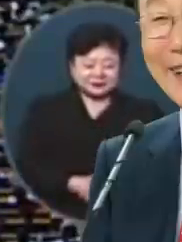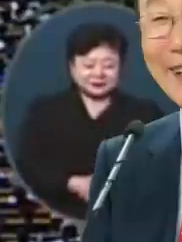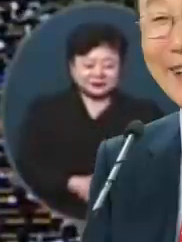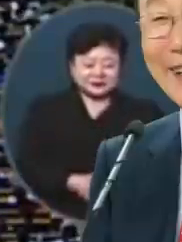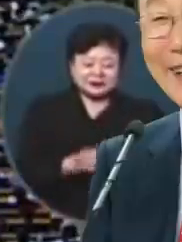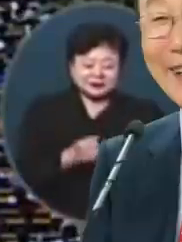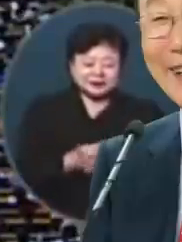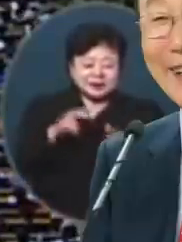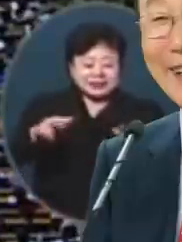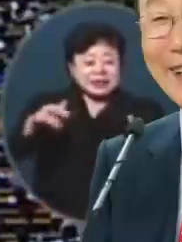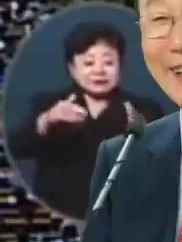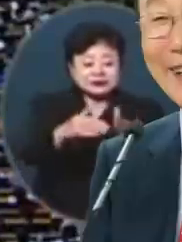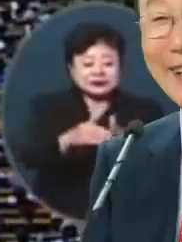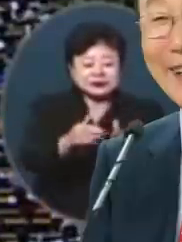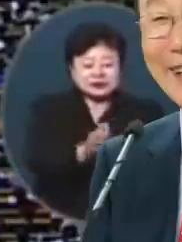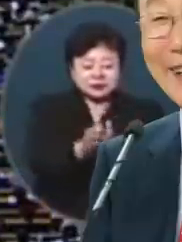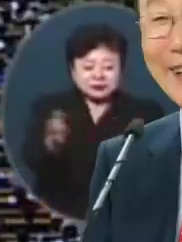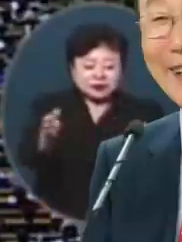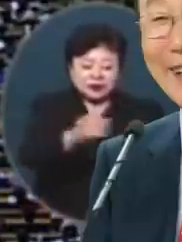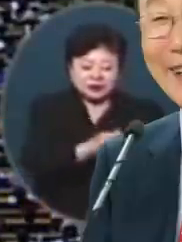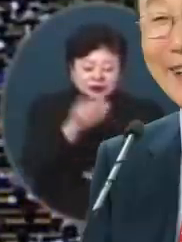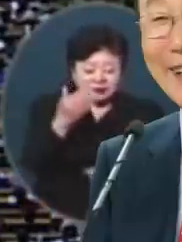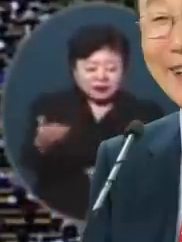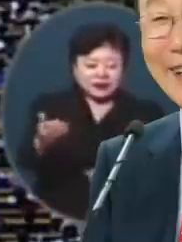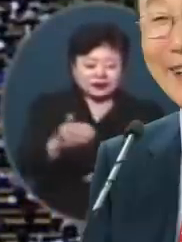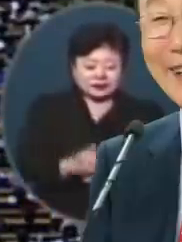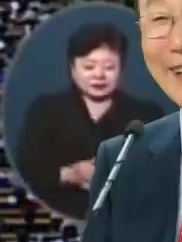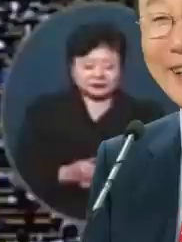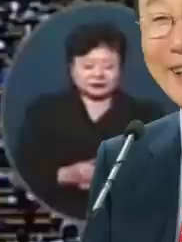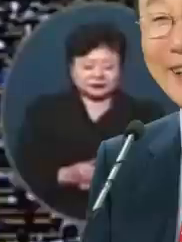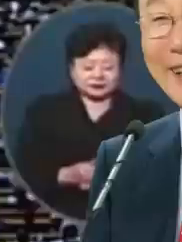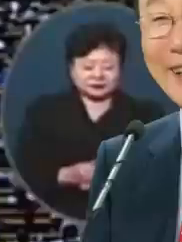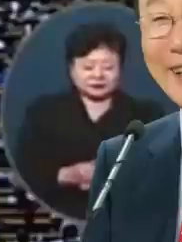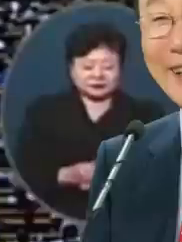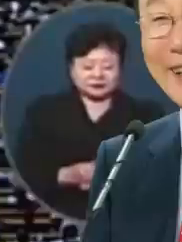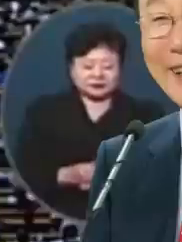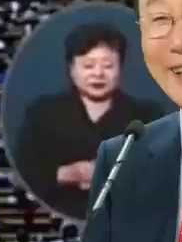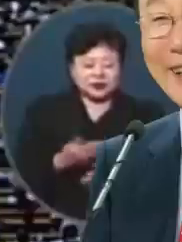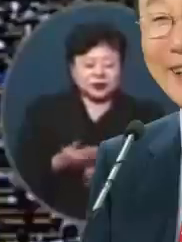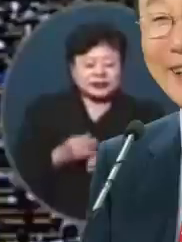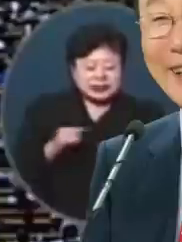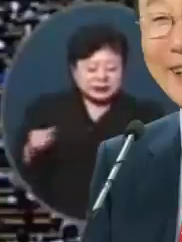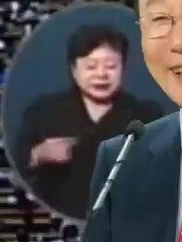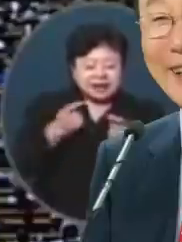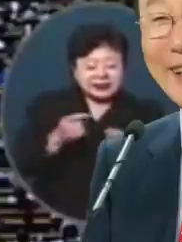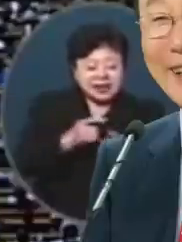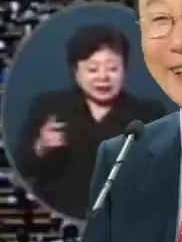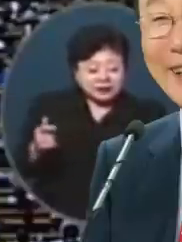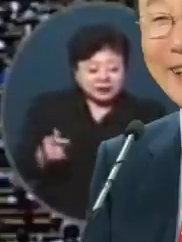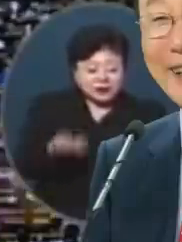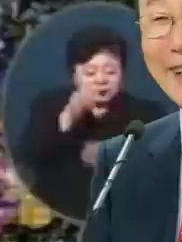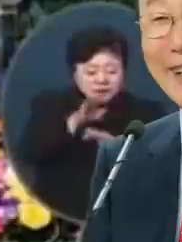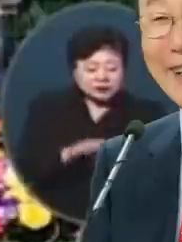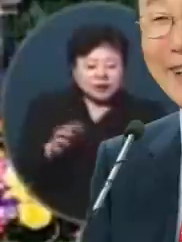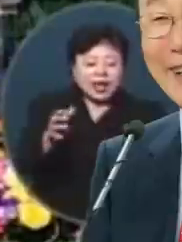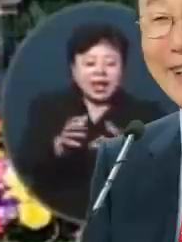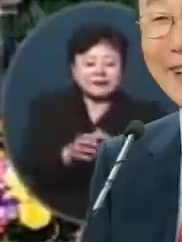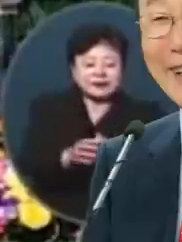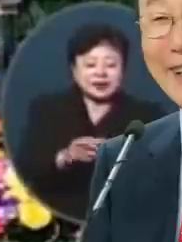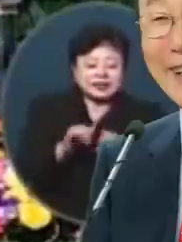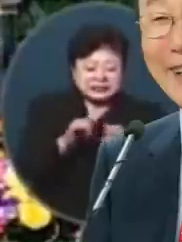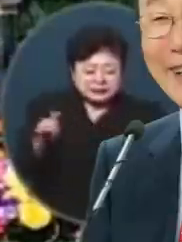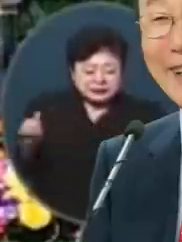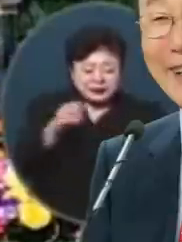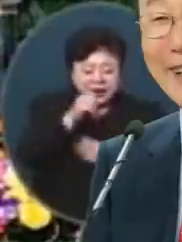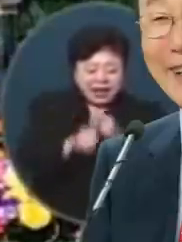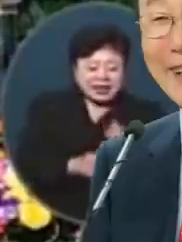그러므로 이제부터 너희는 외인도 아니요 나그네도 아니요 오직 성도들과 동일한